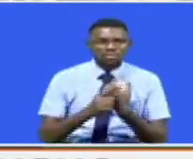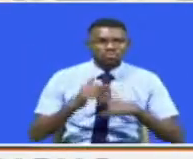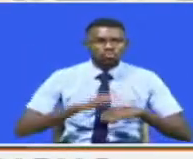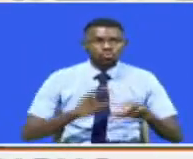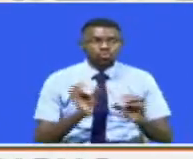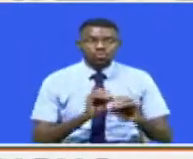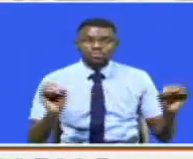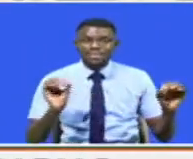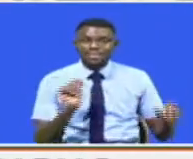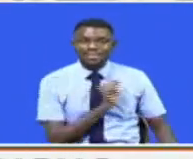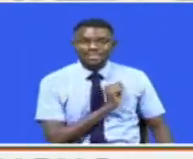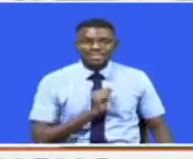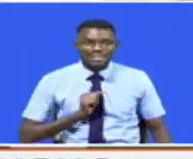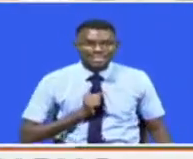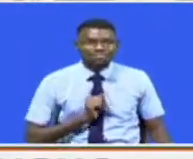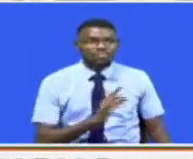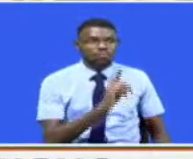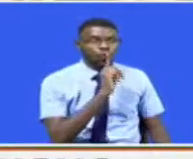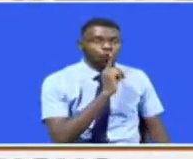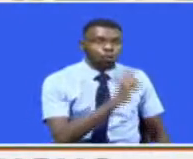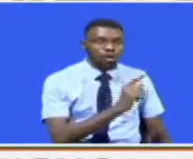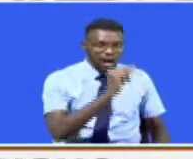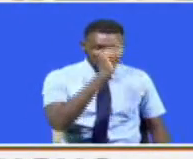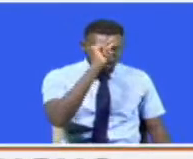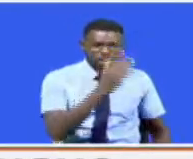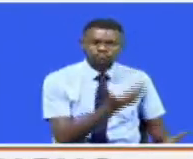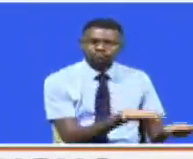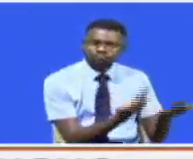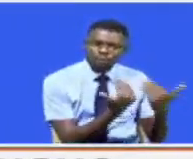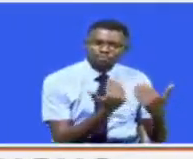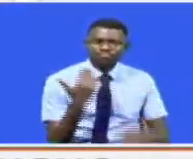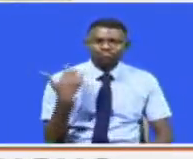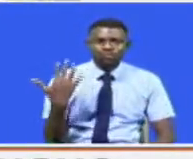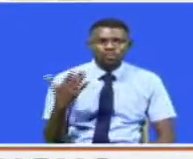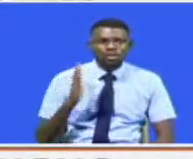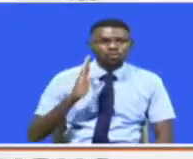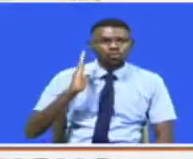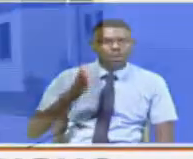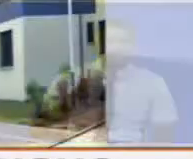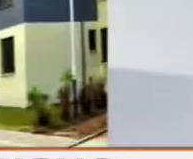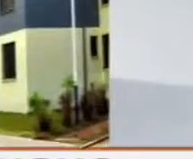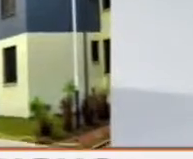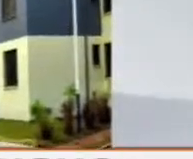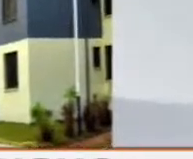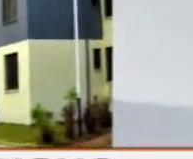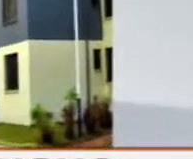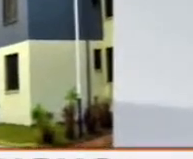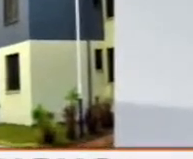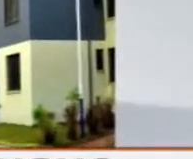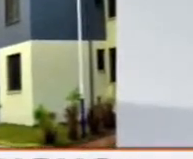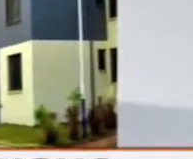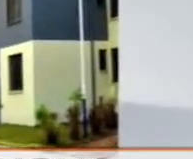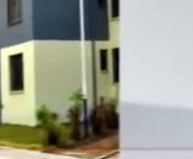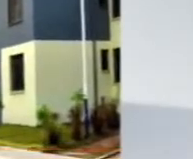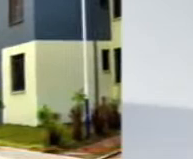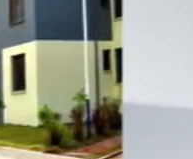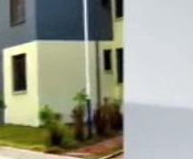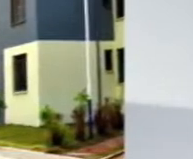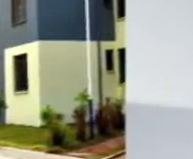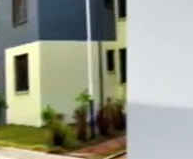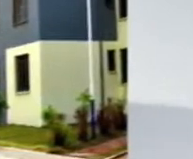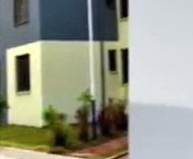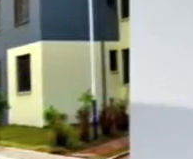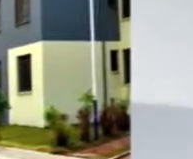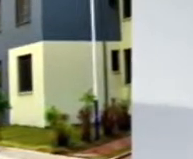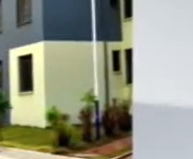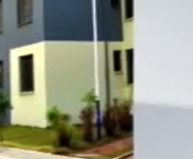Senate likisema governor sakaja leta hiyo document, ataleta. Baadhi ya maeneo yanayotarajiwa kubomolewa kwa mradi huu wa